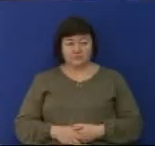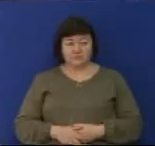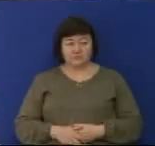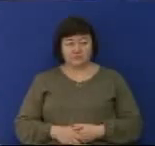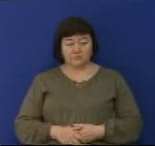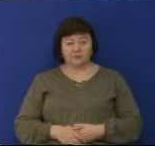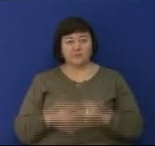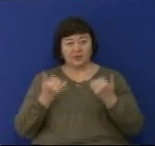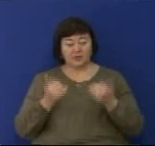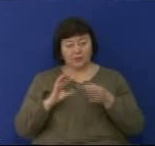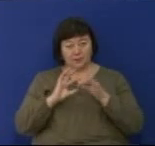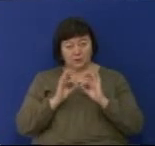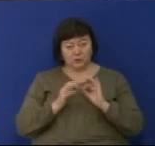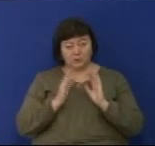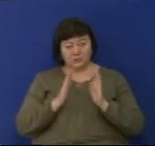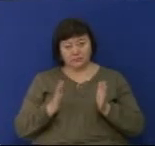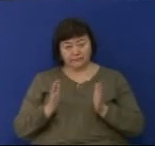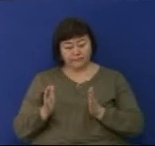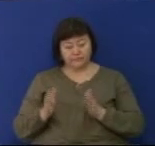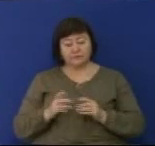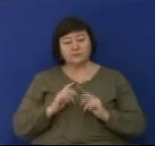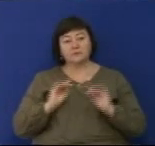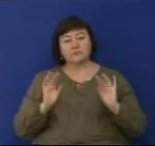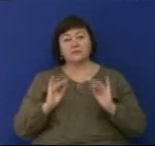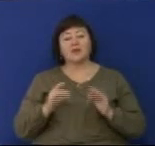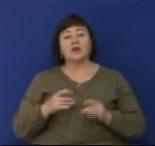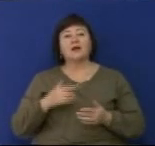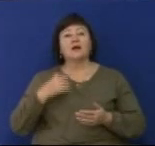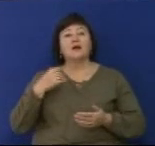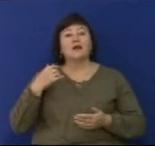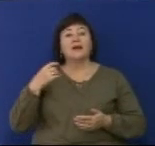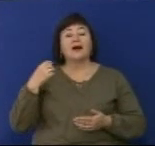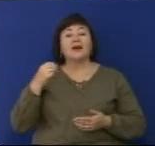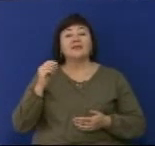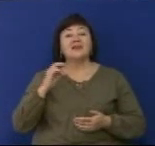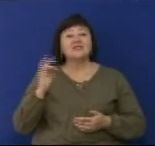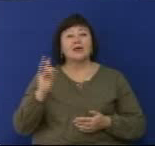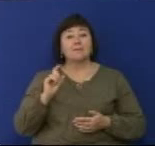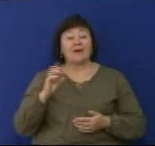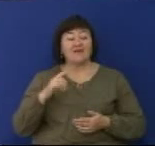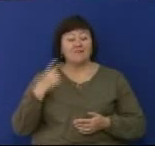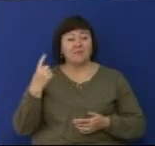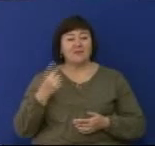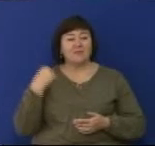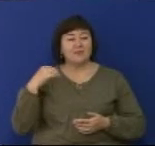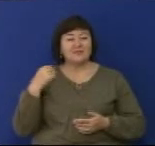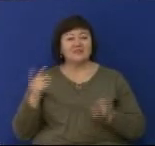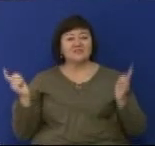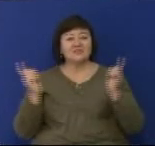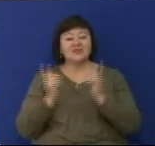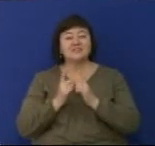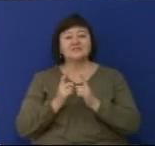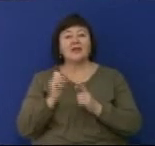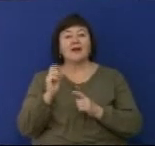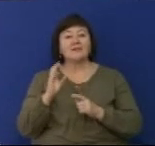теперь обо всем по порядку лидер нации нам сюда на забаве встретился с акимом акмолинской области в ходе встречи ельник моржик по iv рассказал ей басе